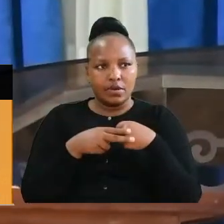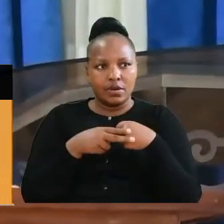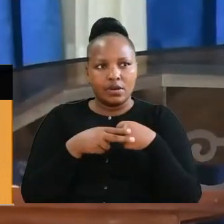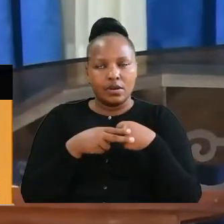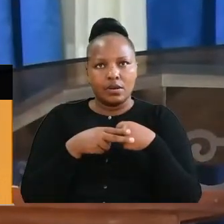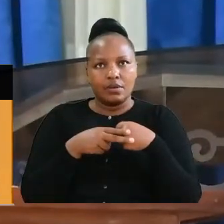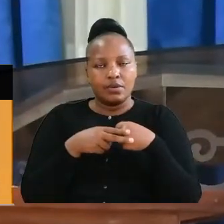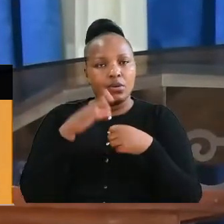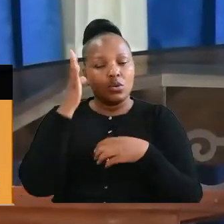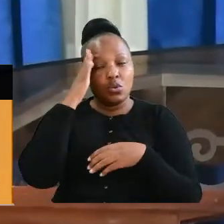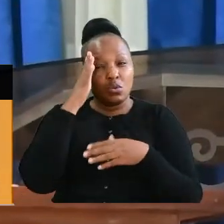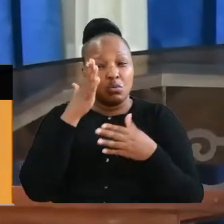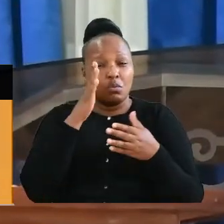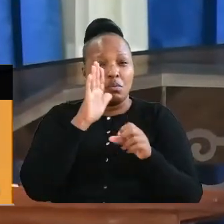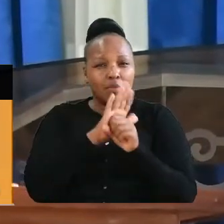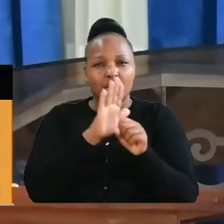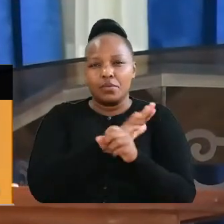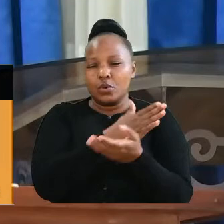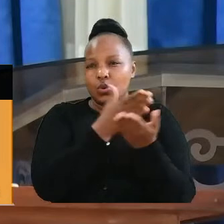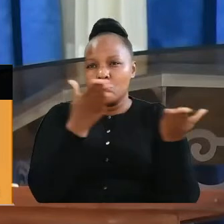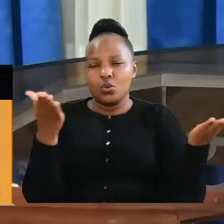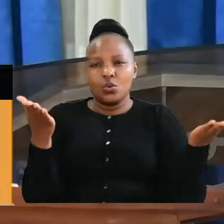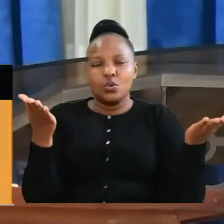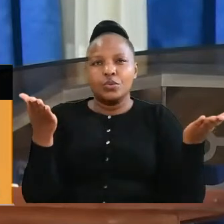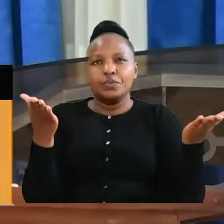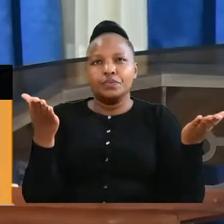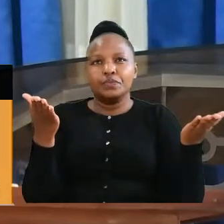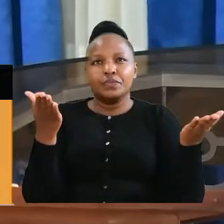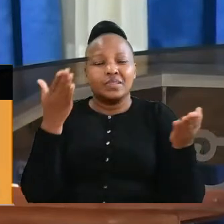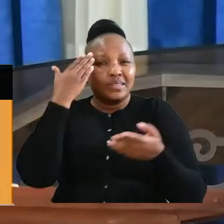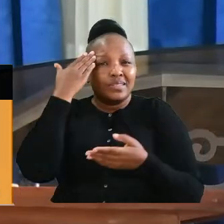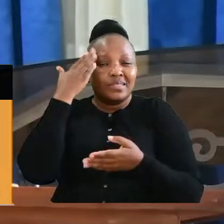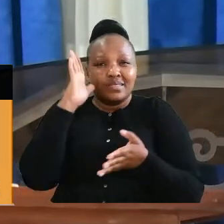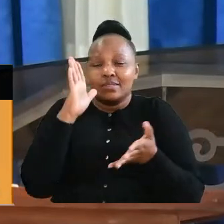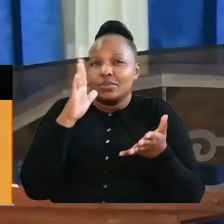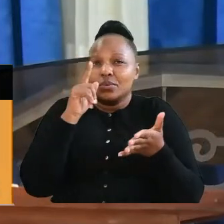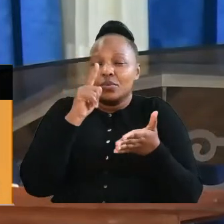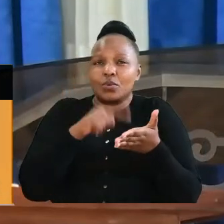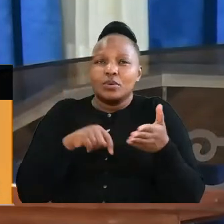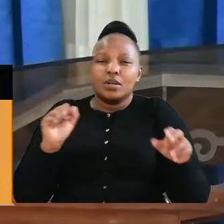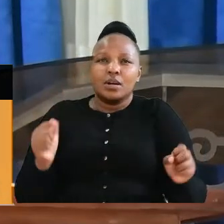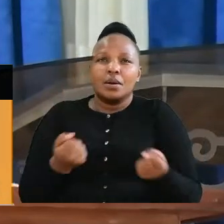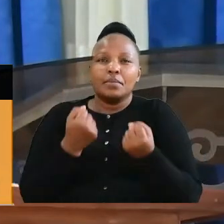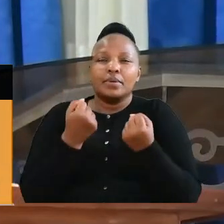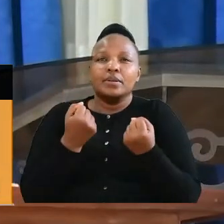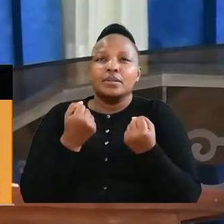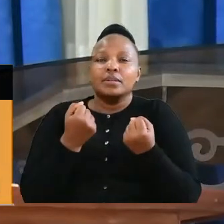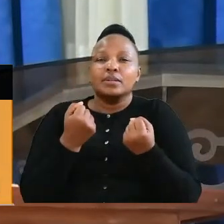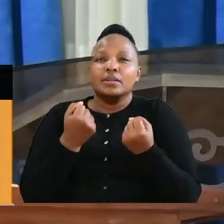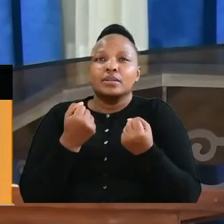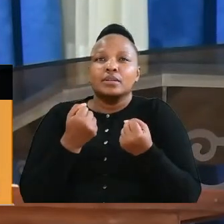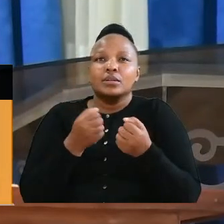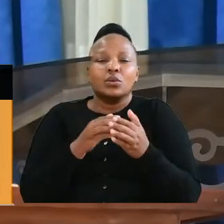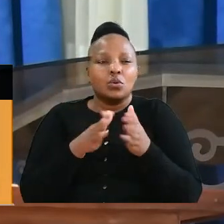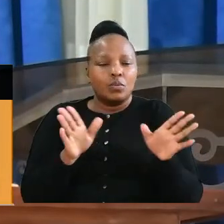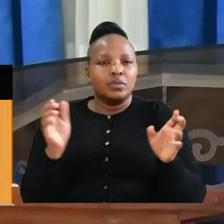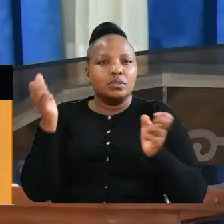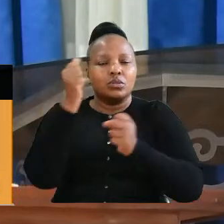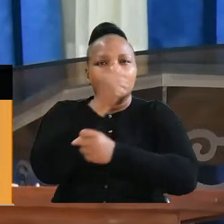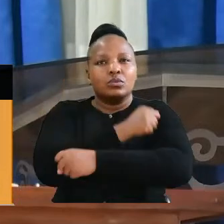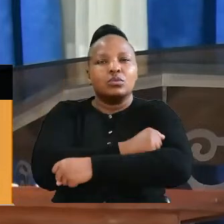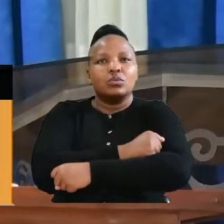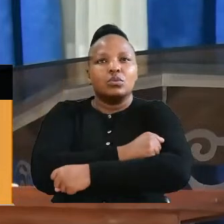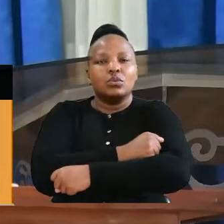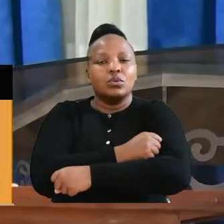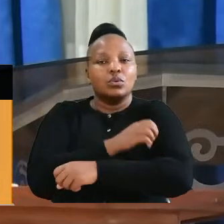Najua wengi wetu tumekuwa na kukosa uhakika ya ni nini kitakachofanyika tukifika hapo.